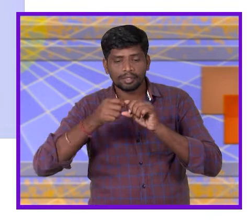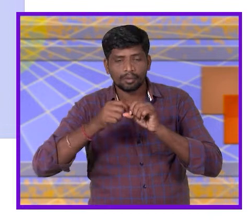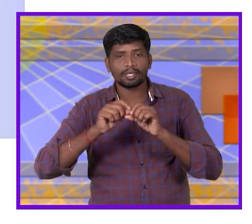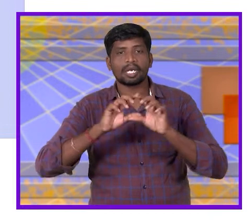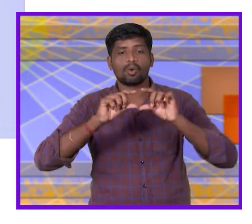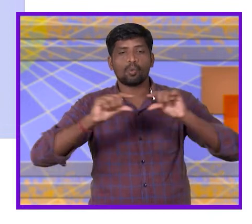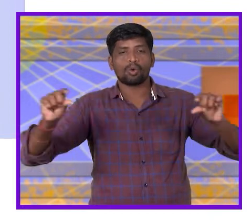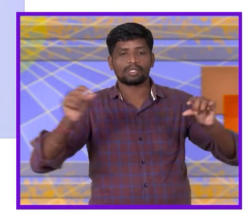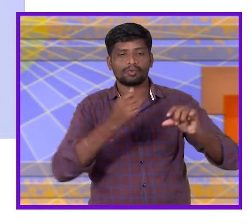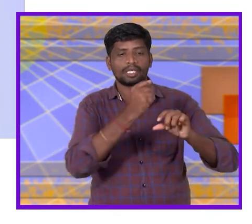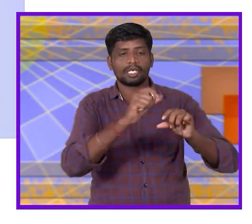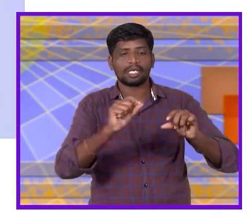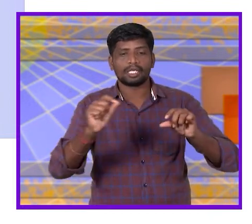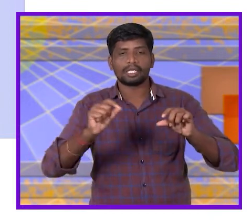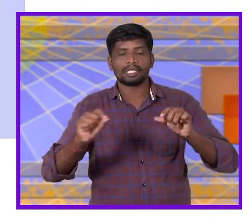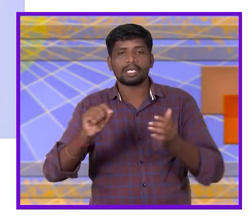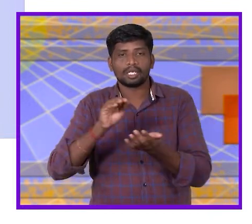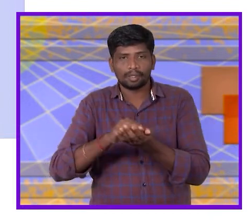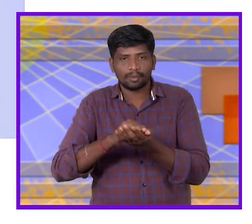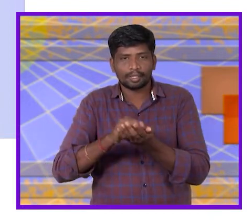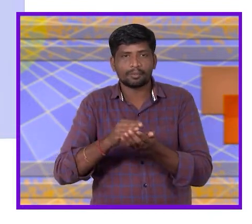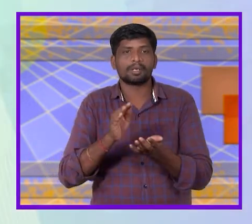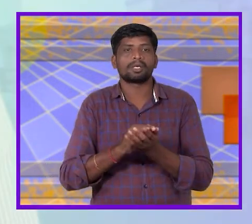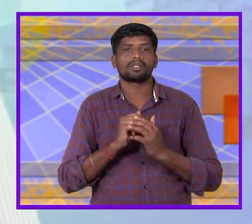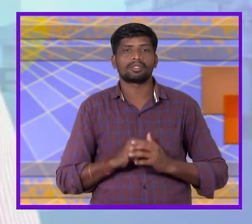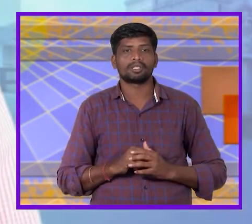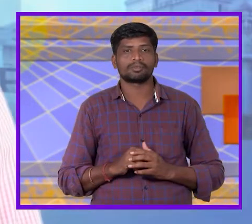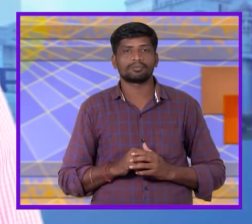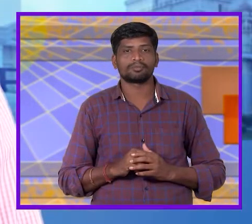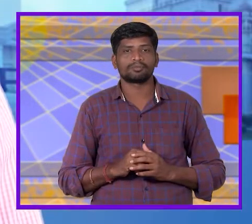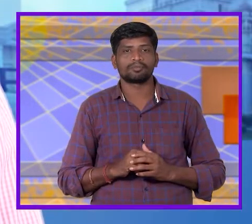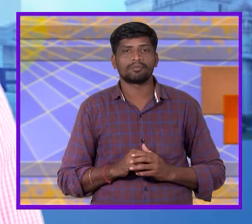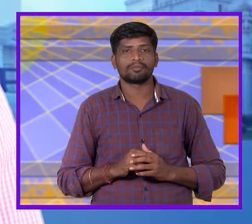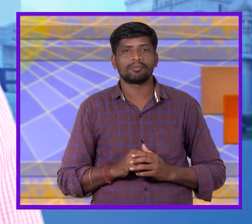இன்றளவும் பொக்கிசமாக பாதுகாத்து வைக்கப்படுகிறது.